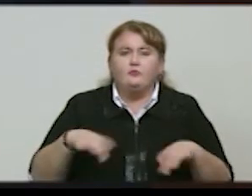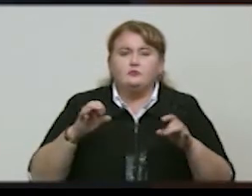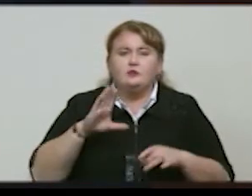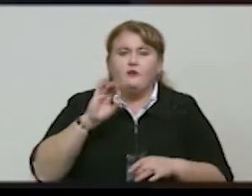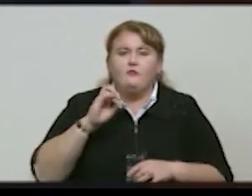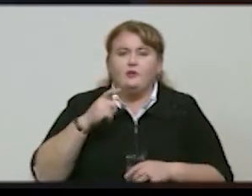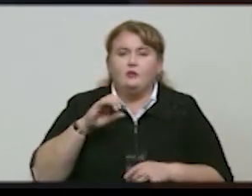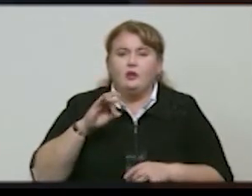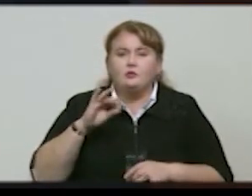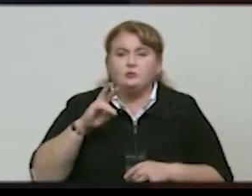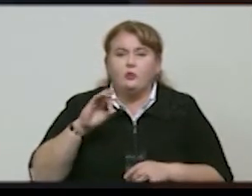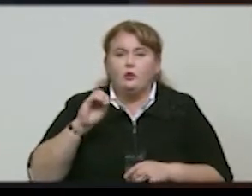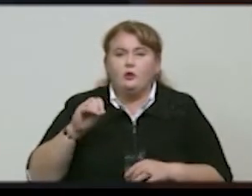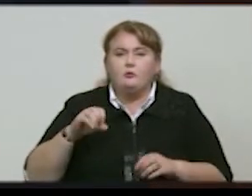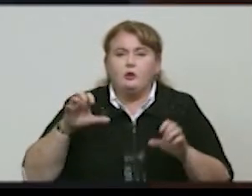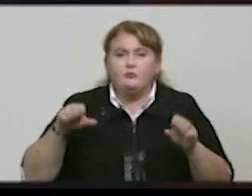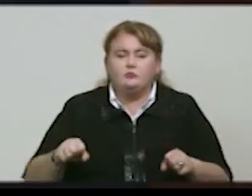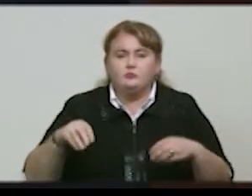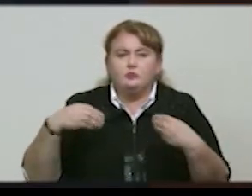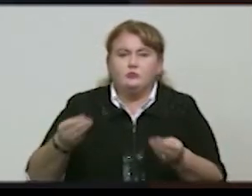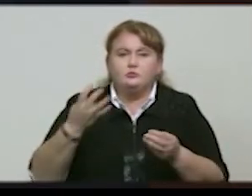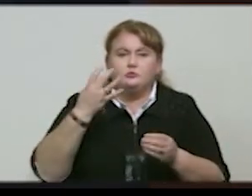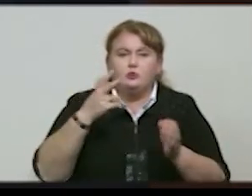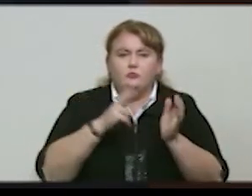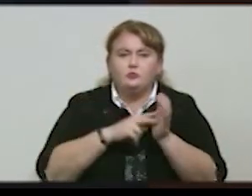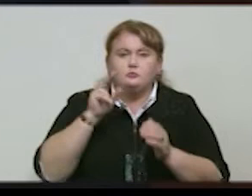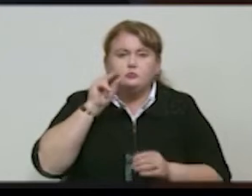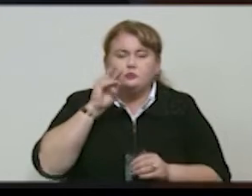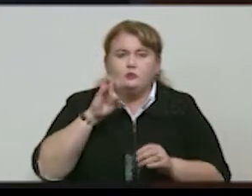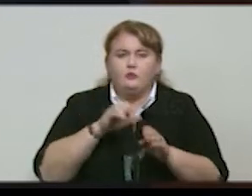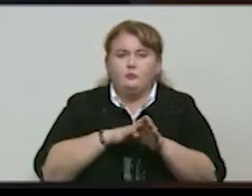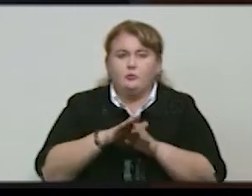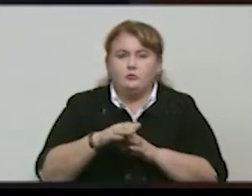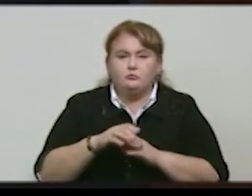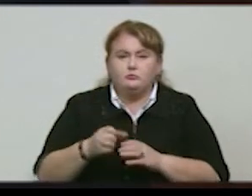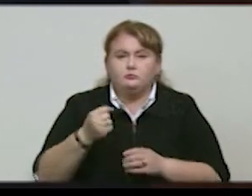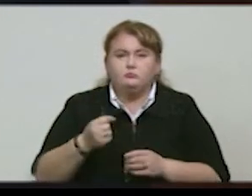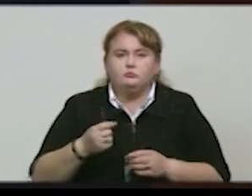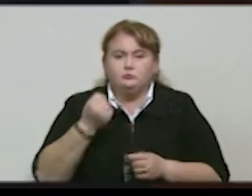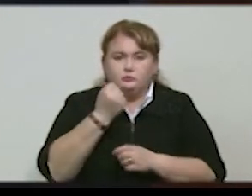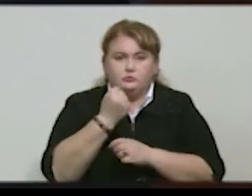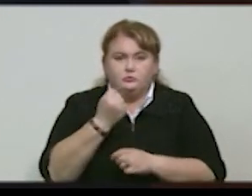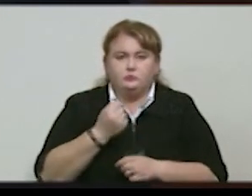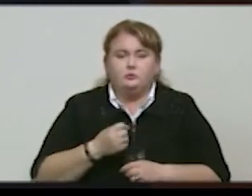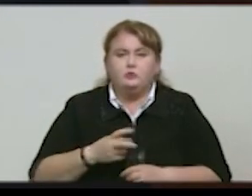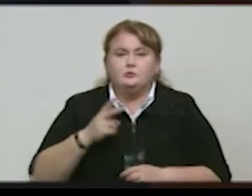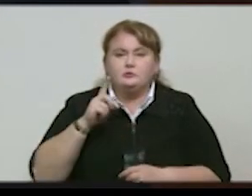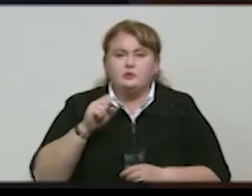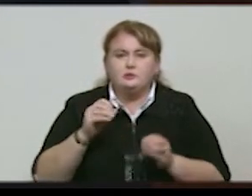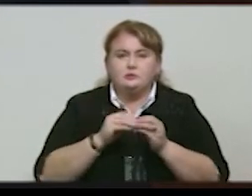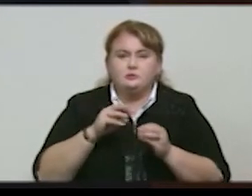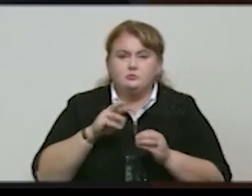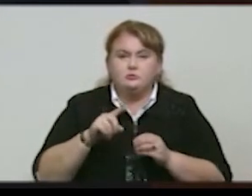Австро-венгерское правительство дало Сербии 48 часов на выполнение ультиматума. За 10 минут